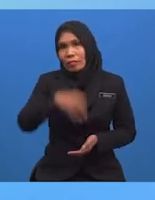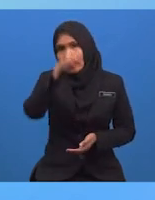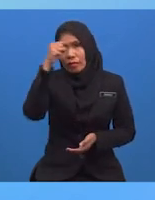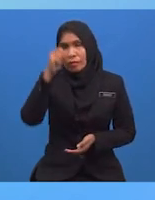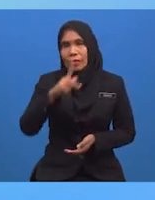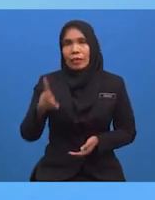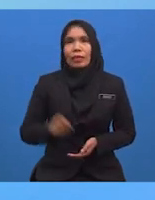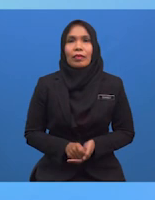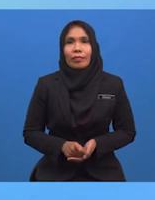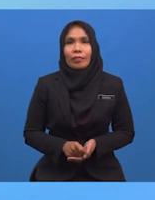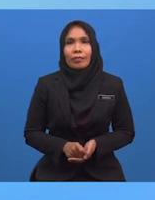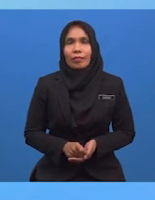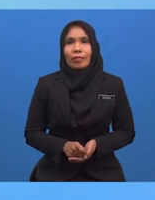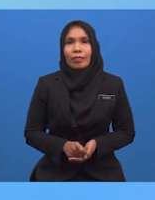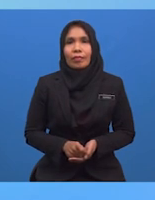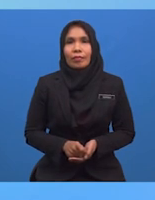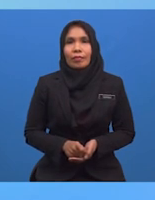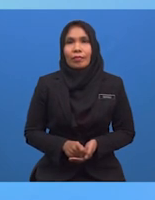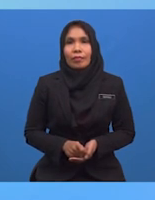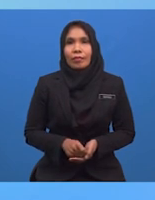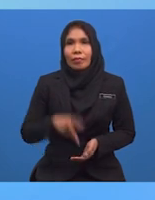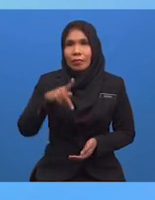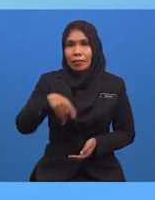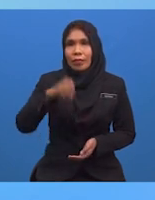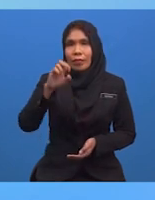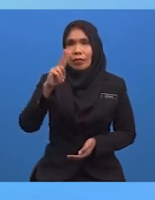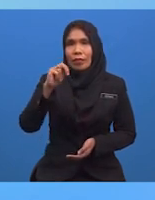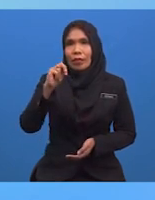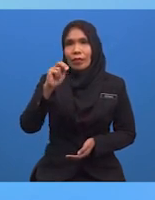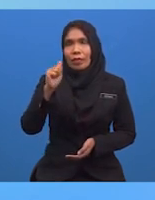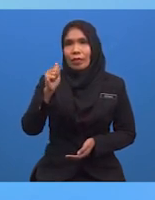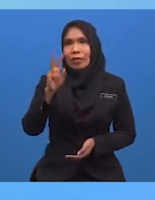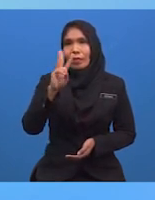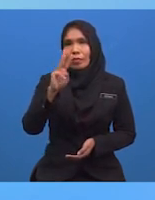menyebabkan penawaran agregat akan bertambah.